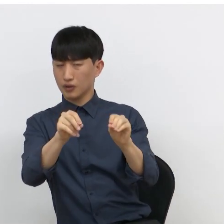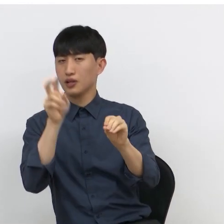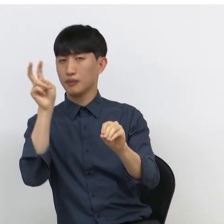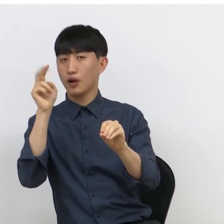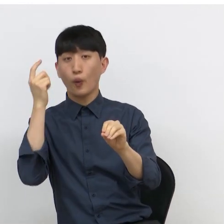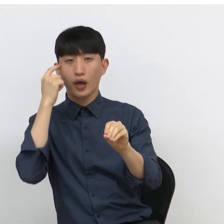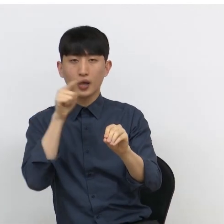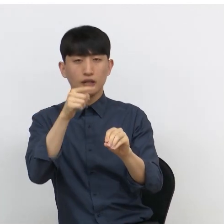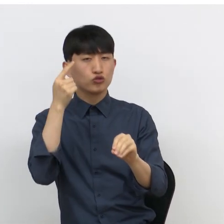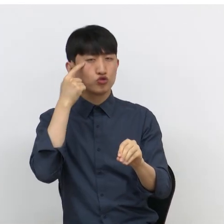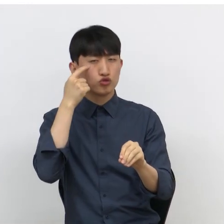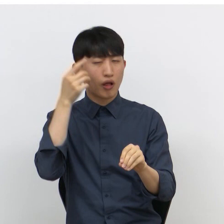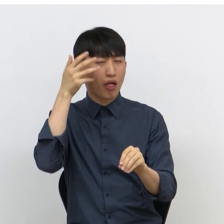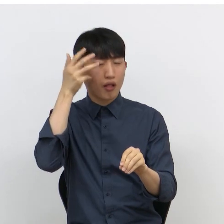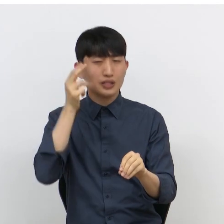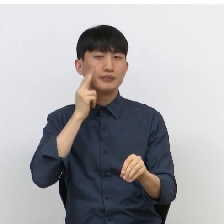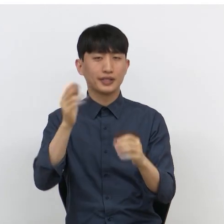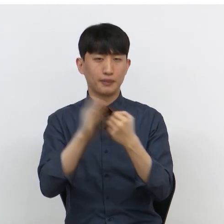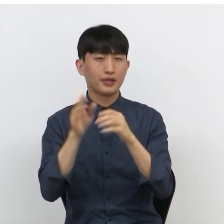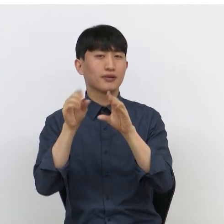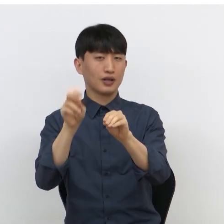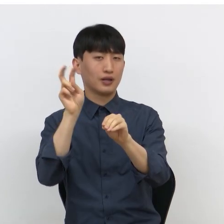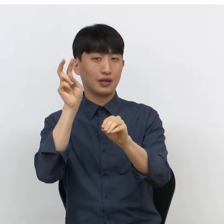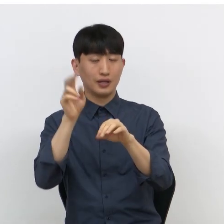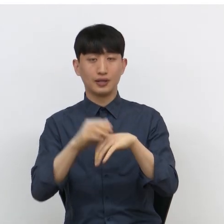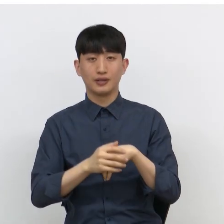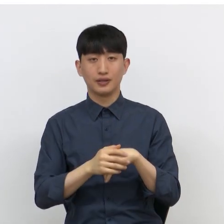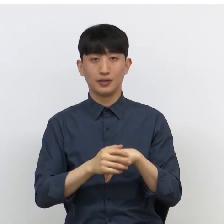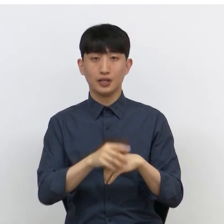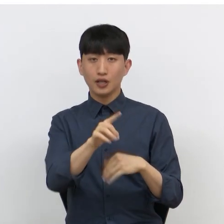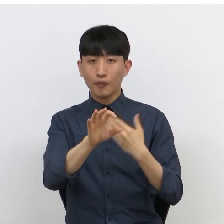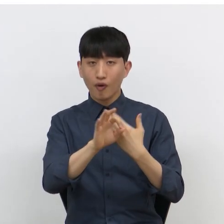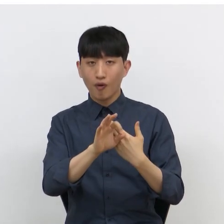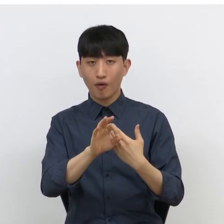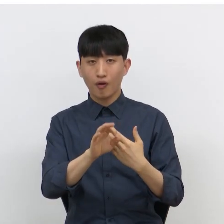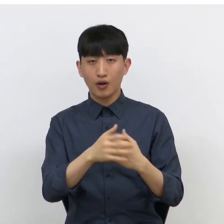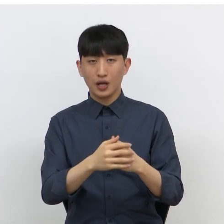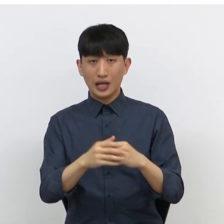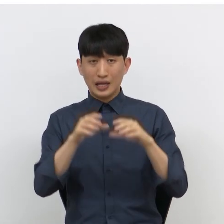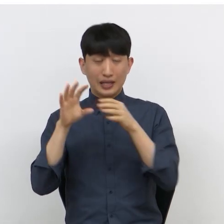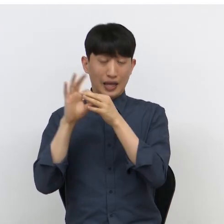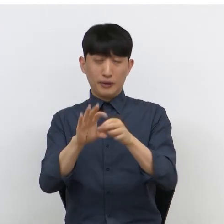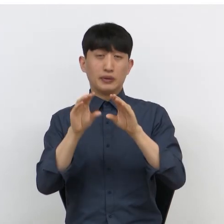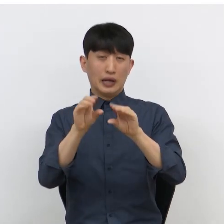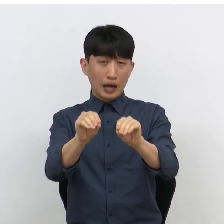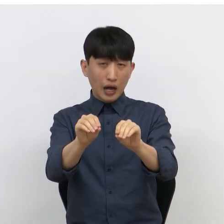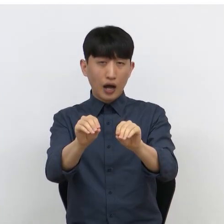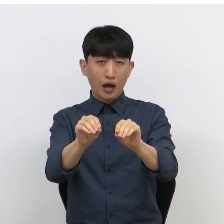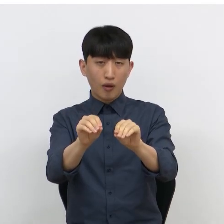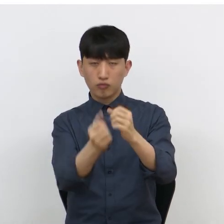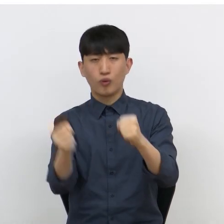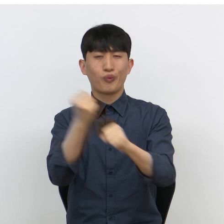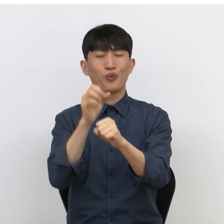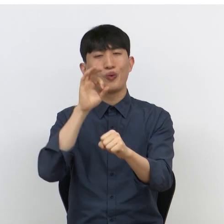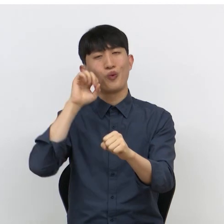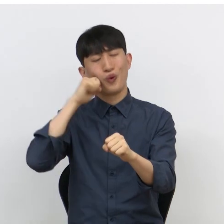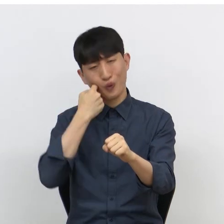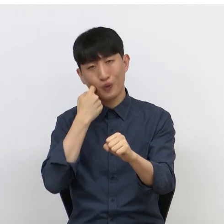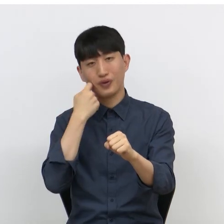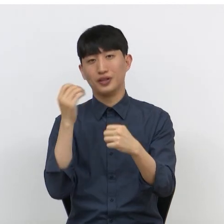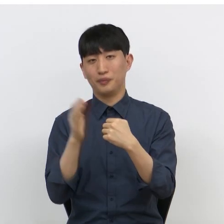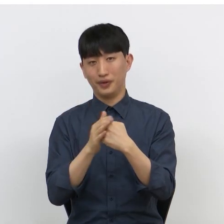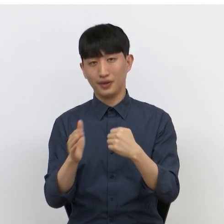눈떨림이 심해서 껐던 것 같아요. 그런데 만약에 이렇게 되면 계속해서 꺼놓게 되면 이게 안 돌아오게 됩니다. 그래서 가능한